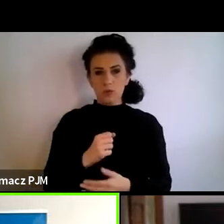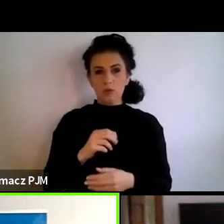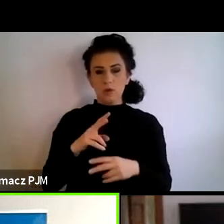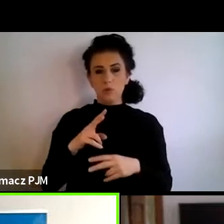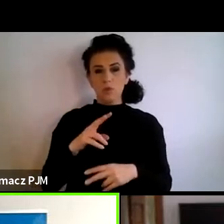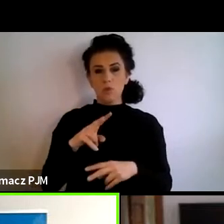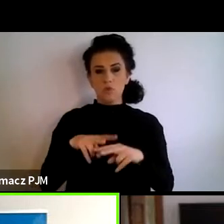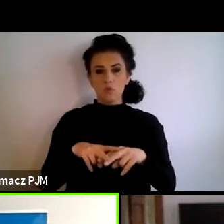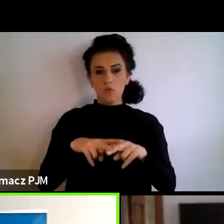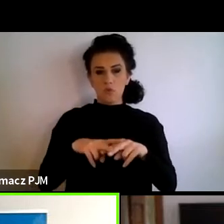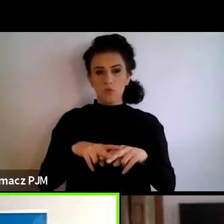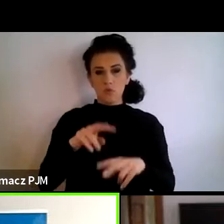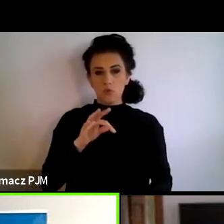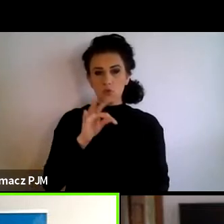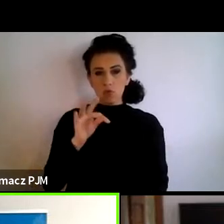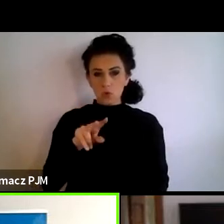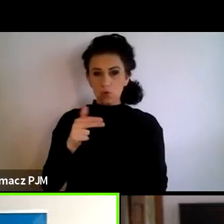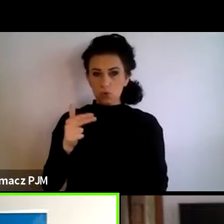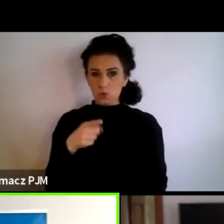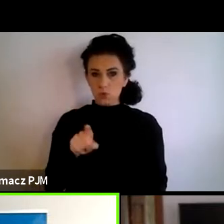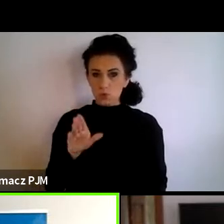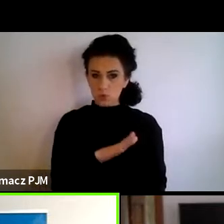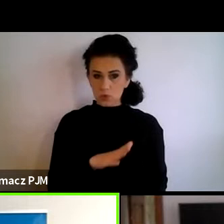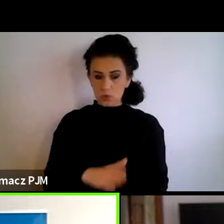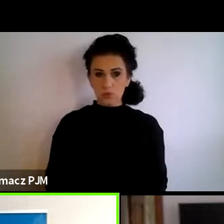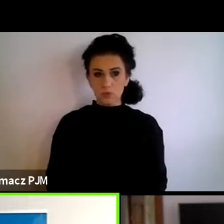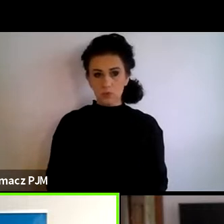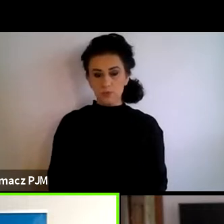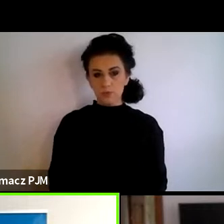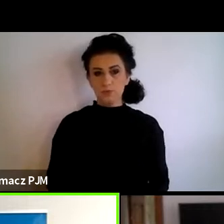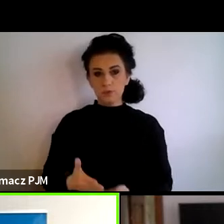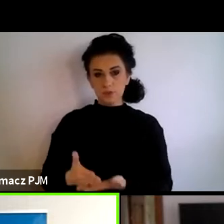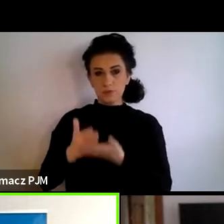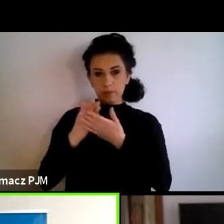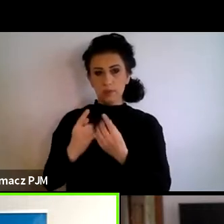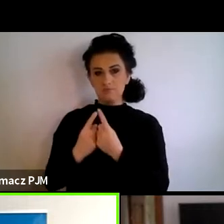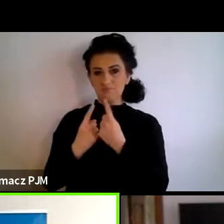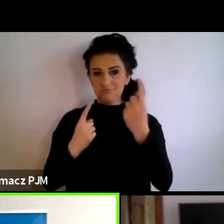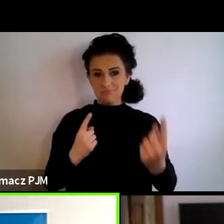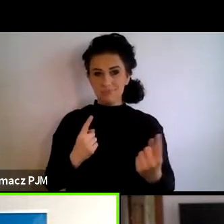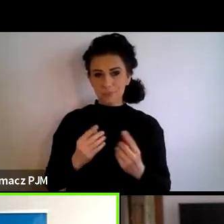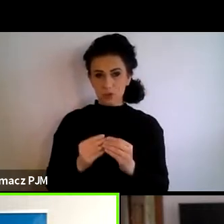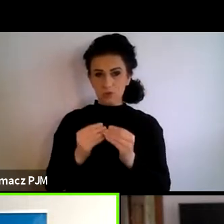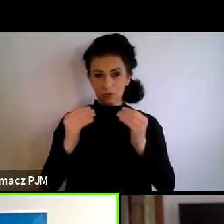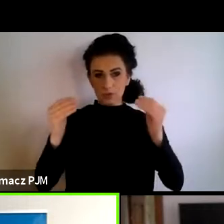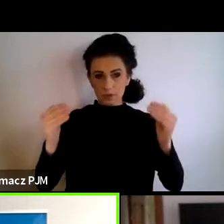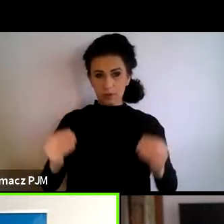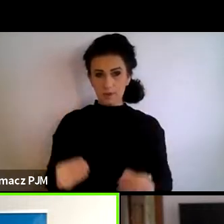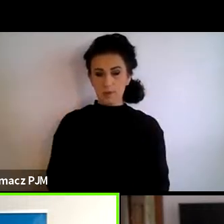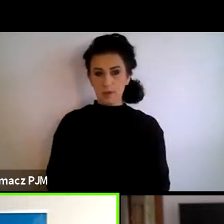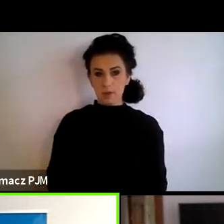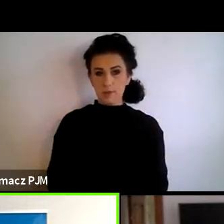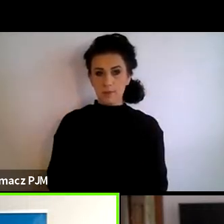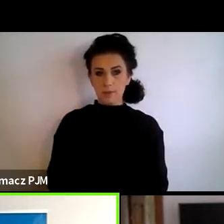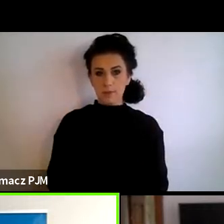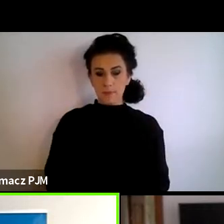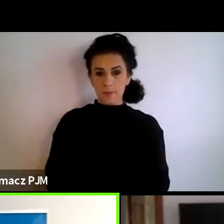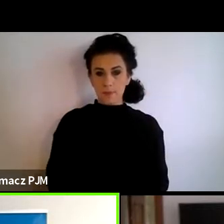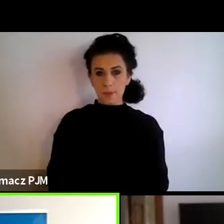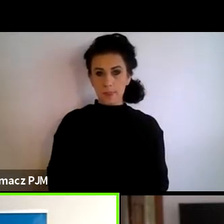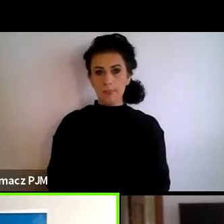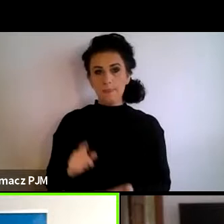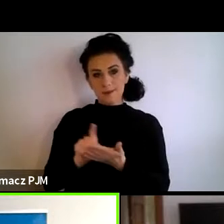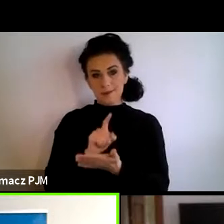wsparcie daleko bardziej rozwinięte, wręcz opierające się o taką reakcję w sytuacjach